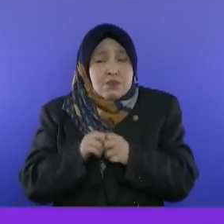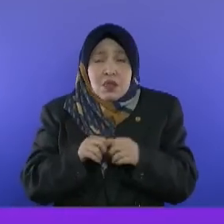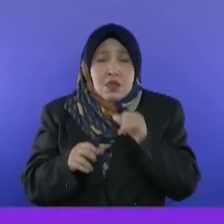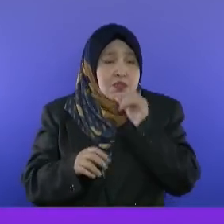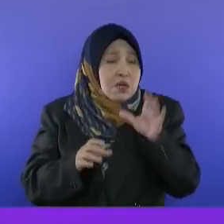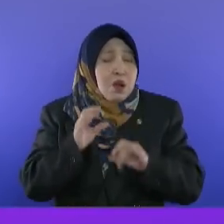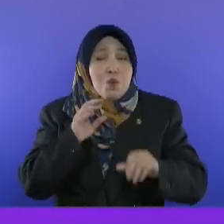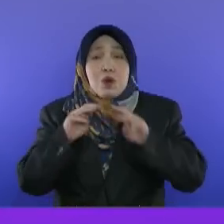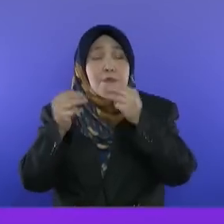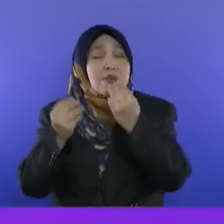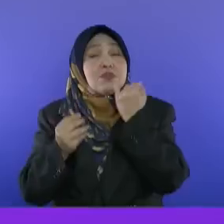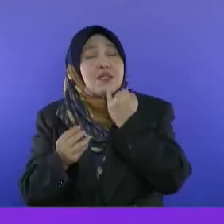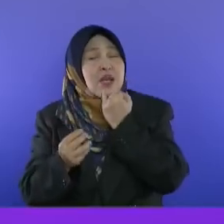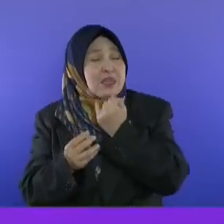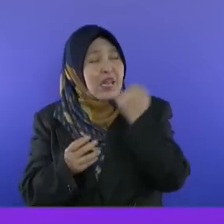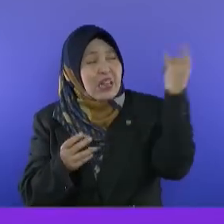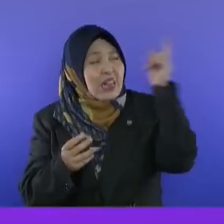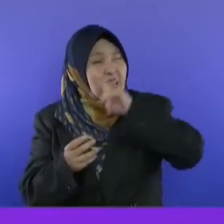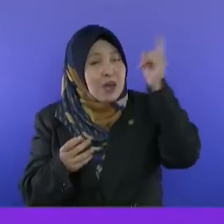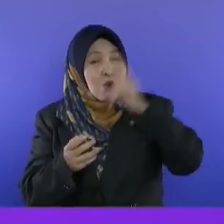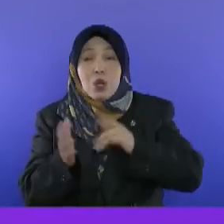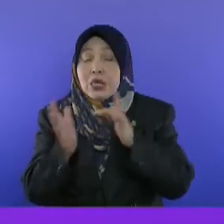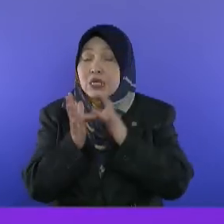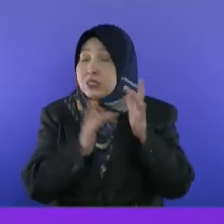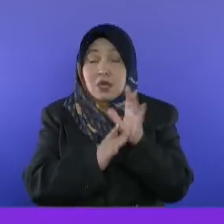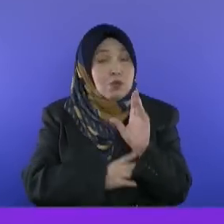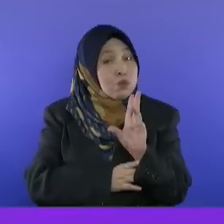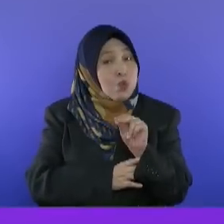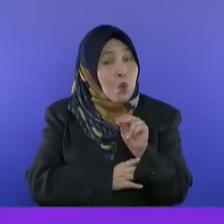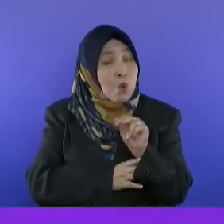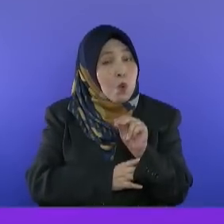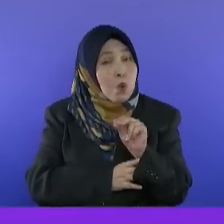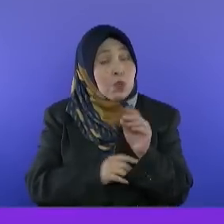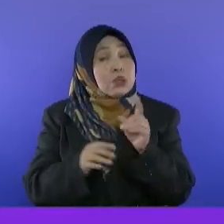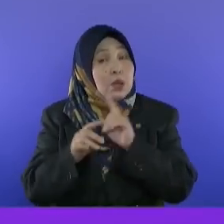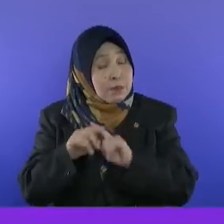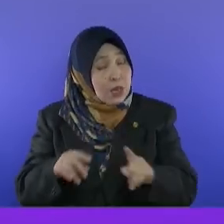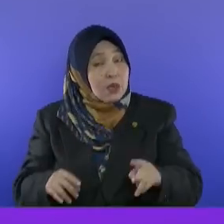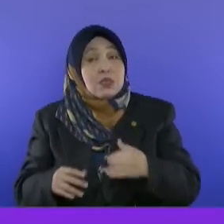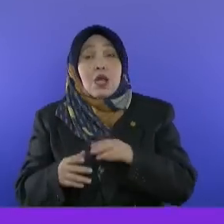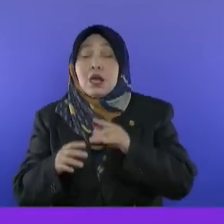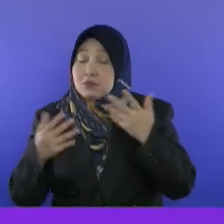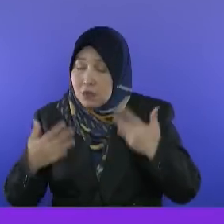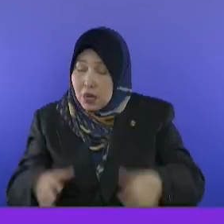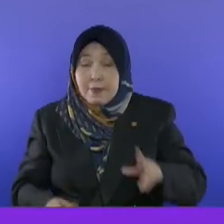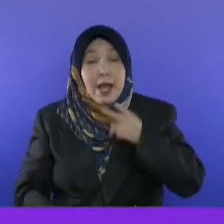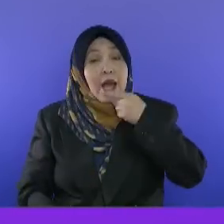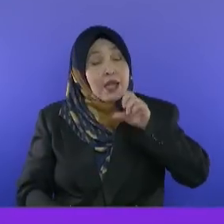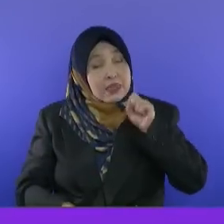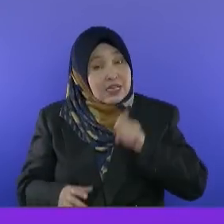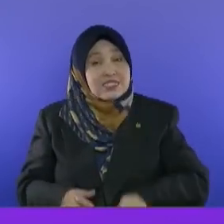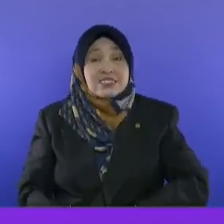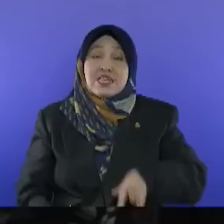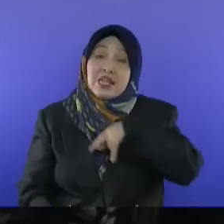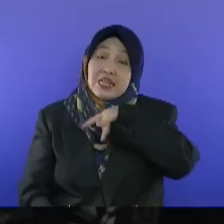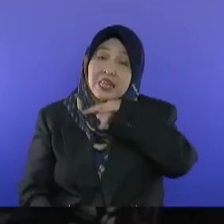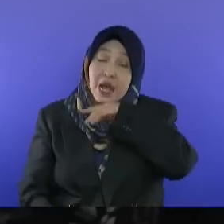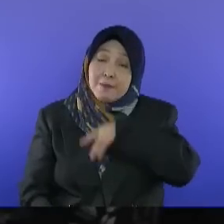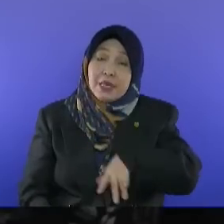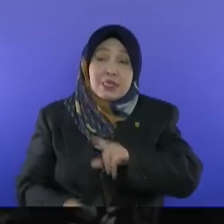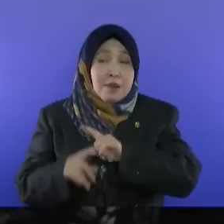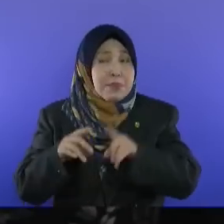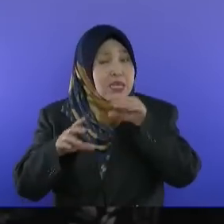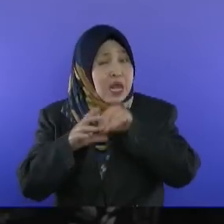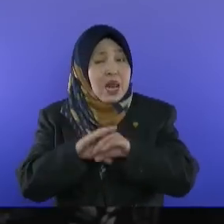tak dijaga oleh yahudilah orang Kristen semuanya Fitrah dan hadis nabi tetapi karena